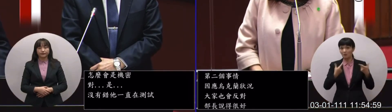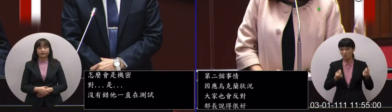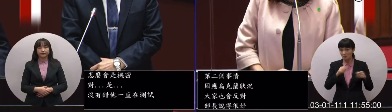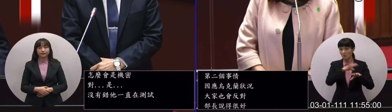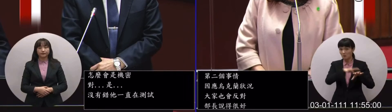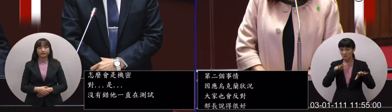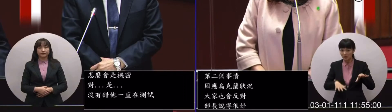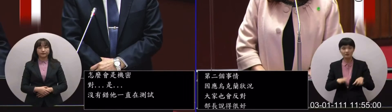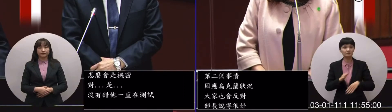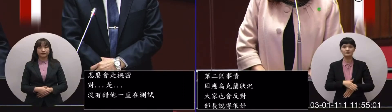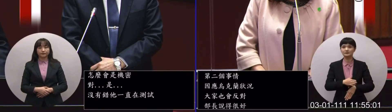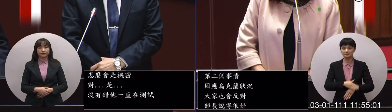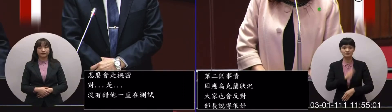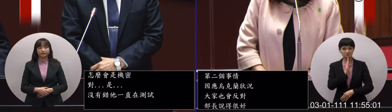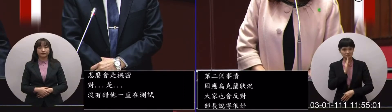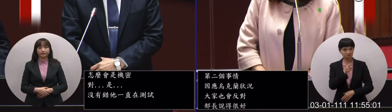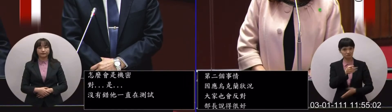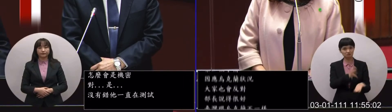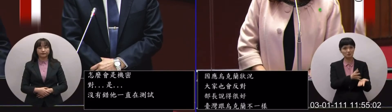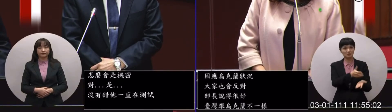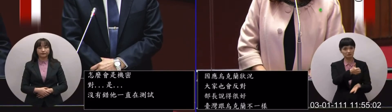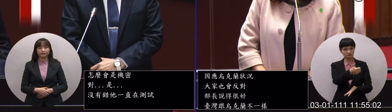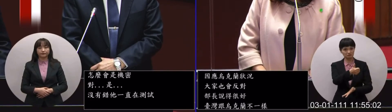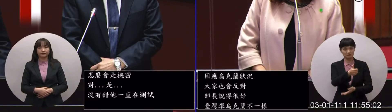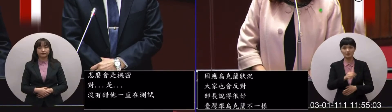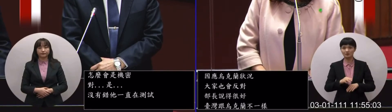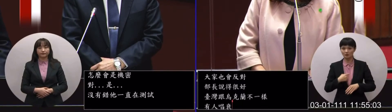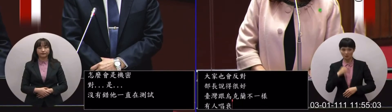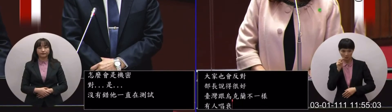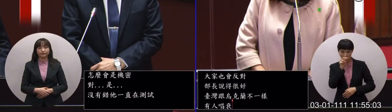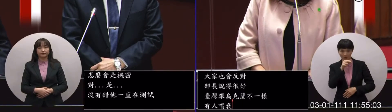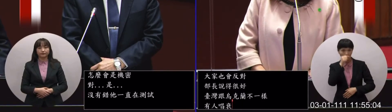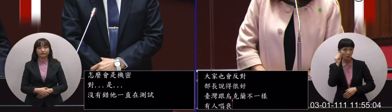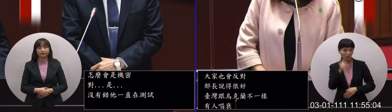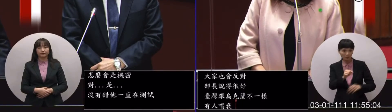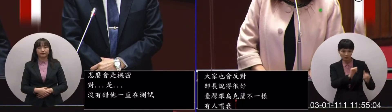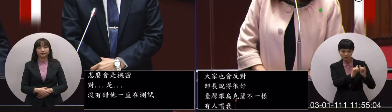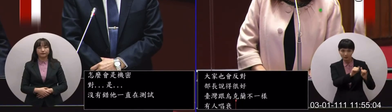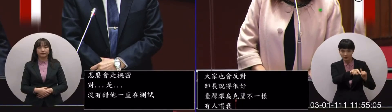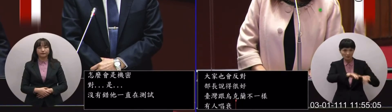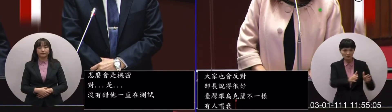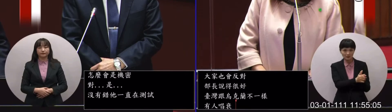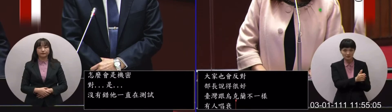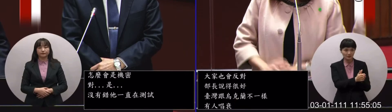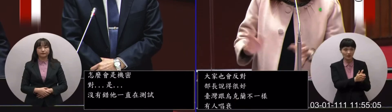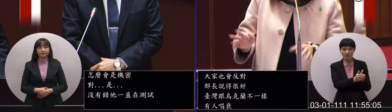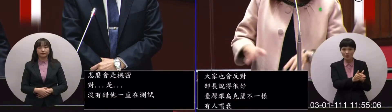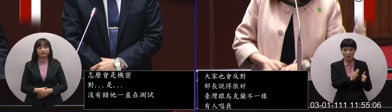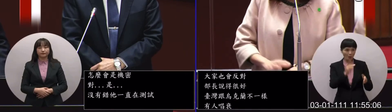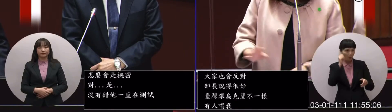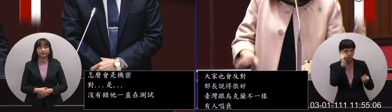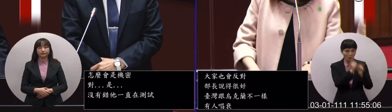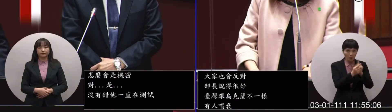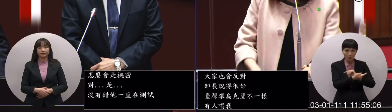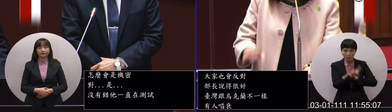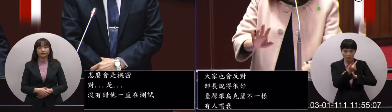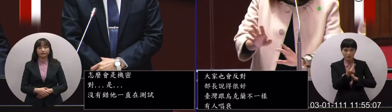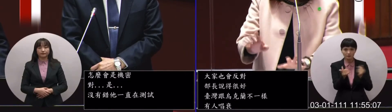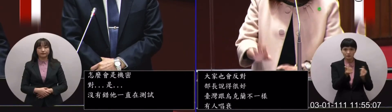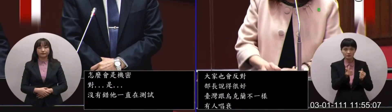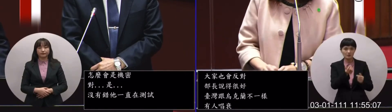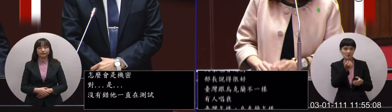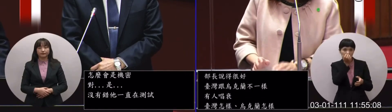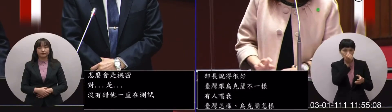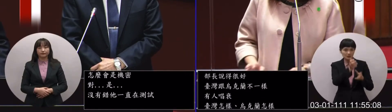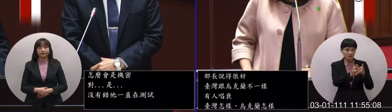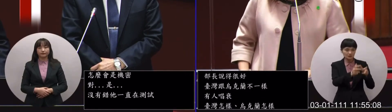就是说我们也看到乌克兰的民众，他们是很快的动作里面做了很多的作为，包含我们在网络上看到他们在做汽油弹等等，当然我们并